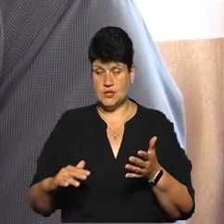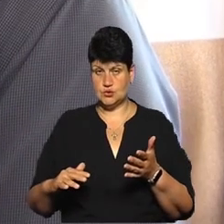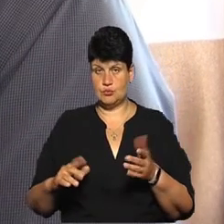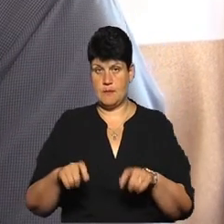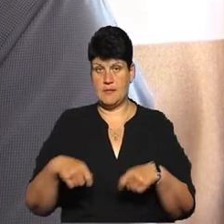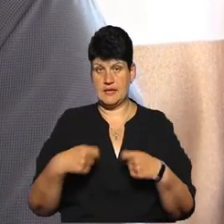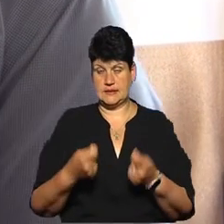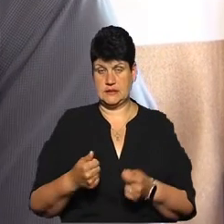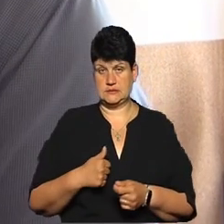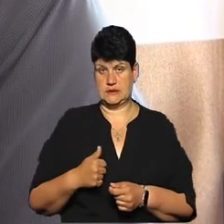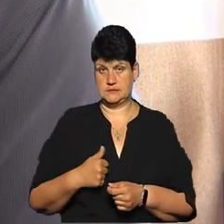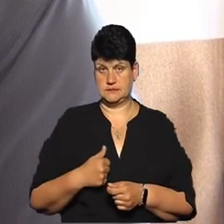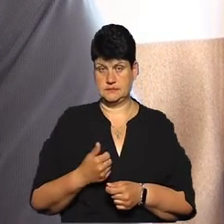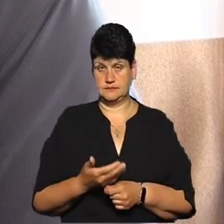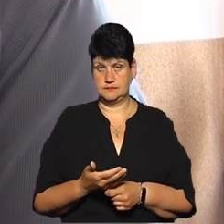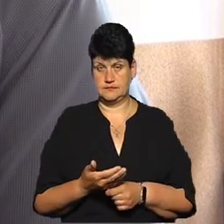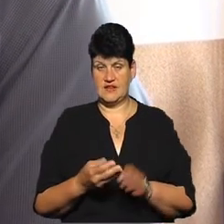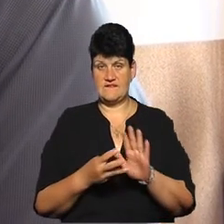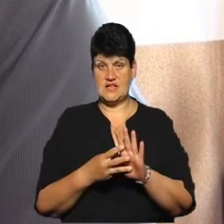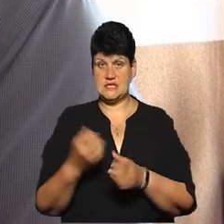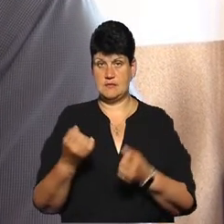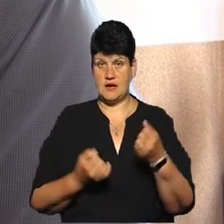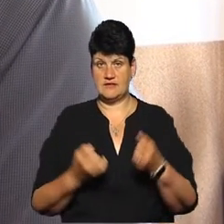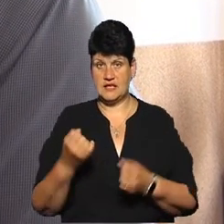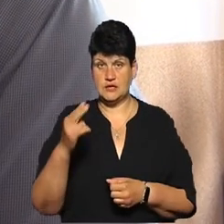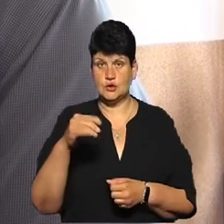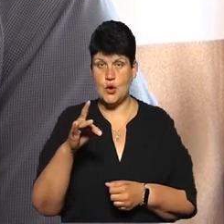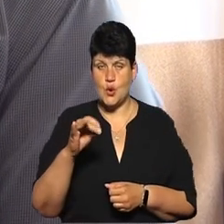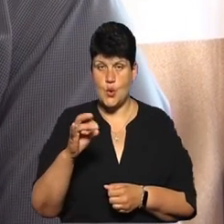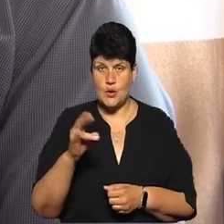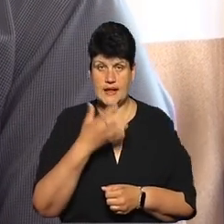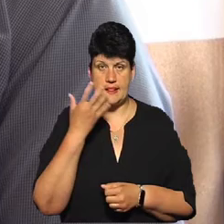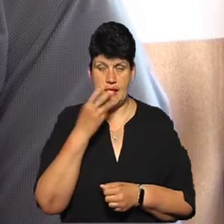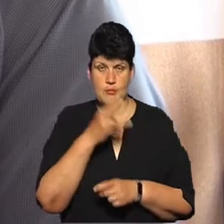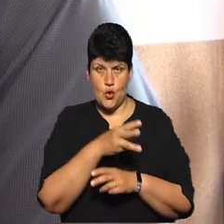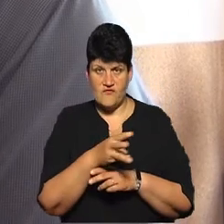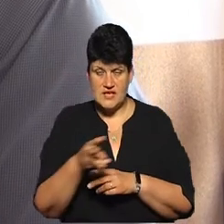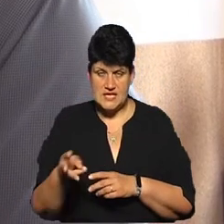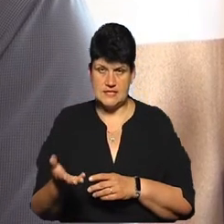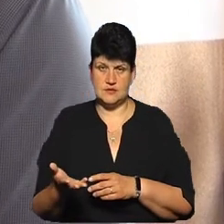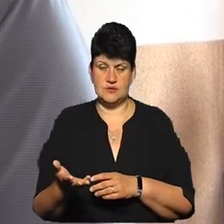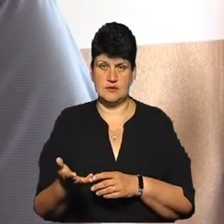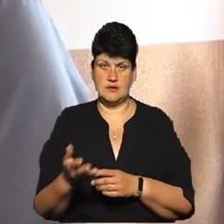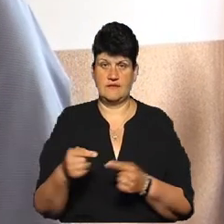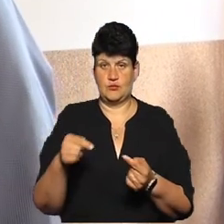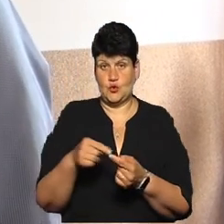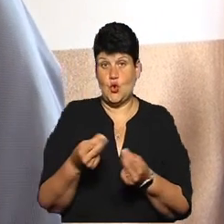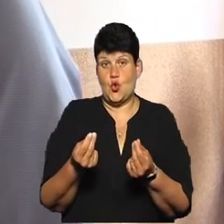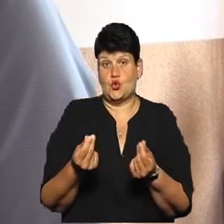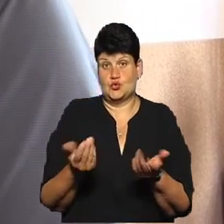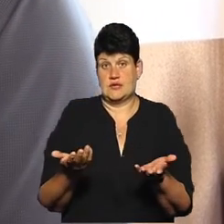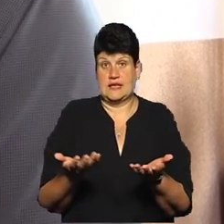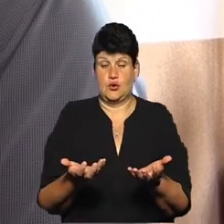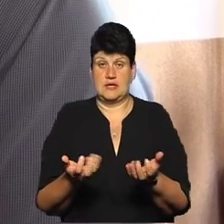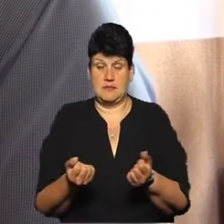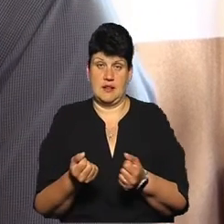передачі Збройним силам України. 8 автомобілів, дрони, тепловізори, і відповідно грошові кошти, які були отримані як